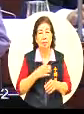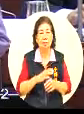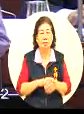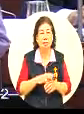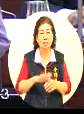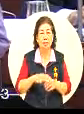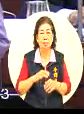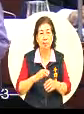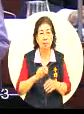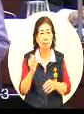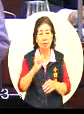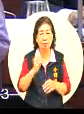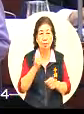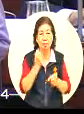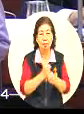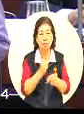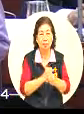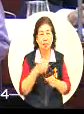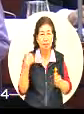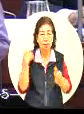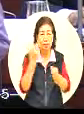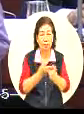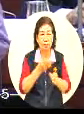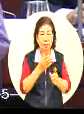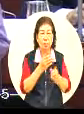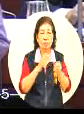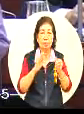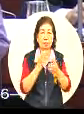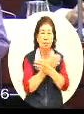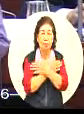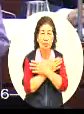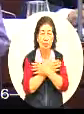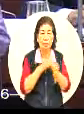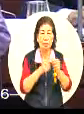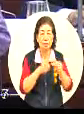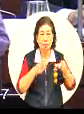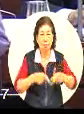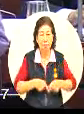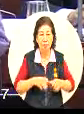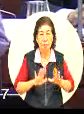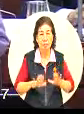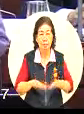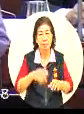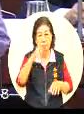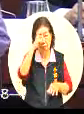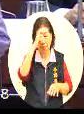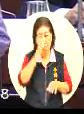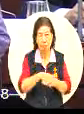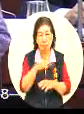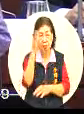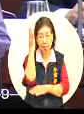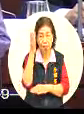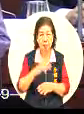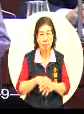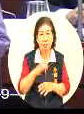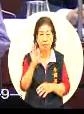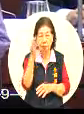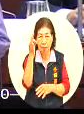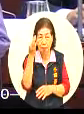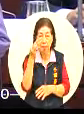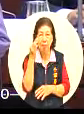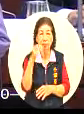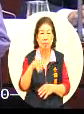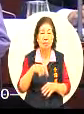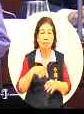心。那是不是我会觉得现在我是希望我们市政府的财政局在管理